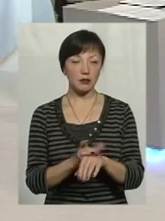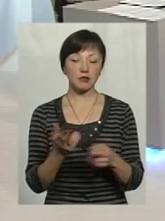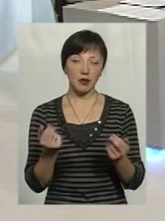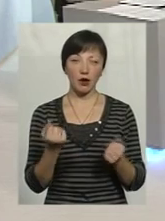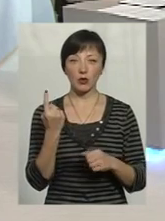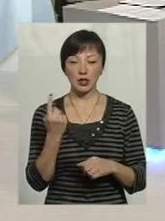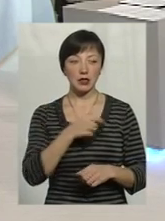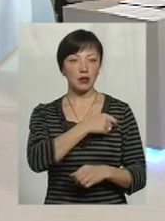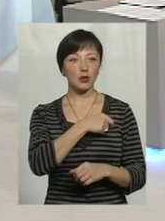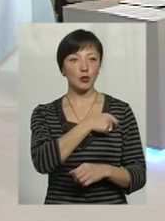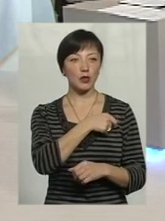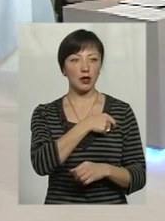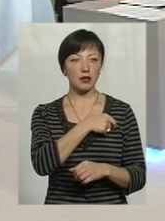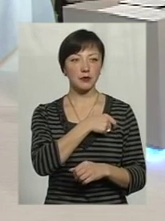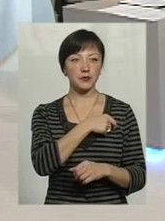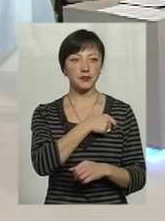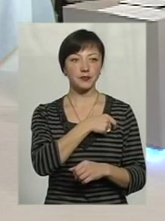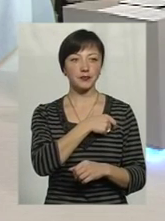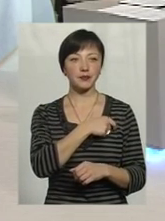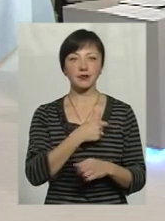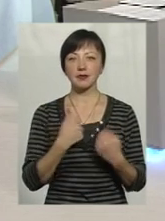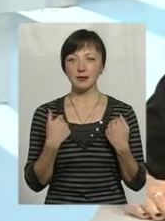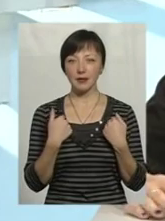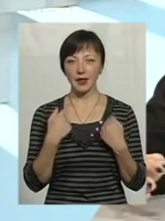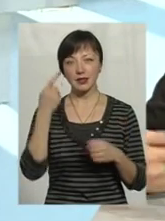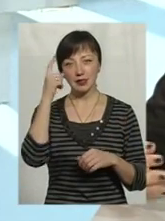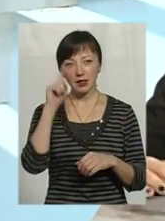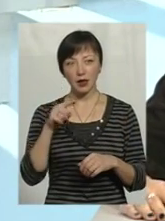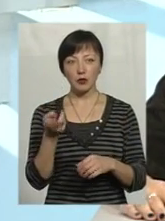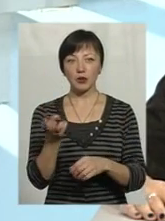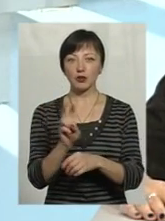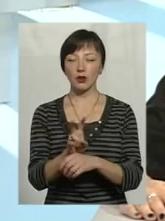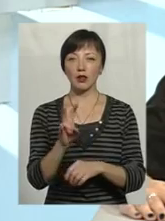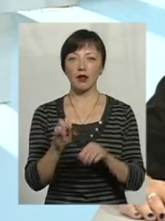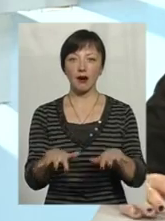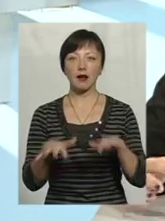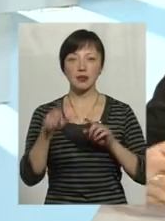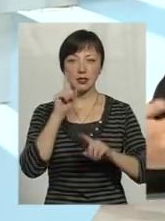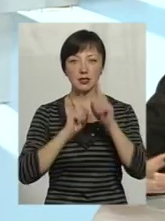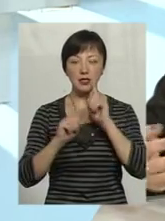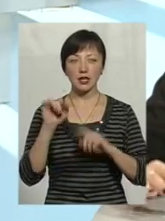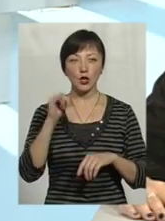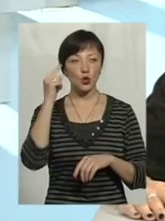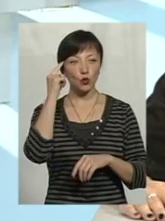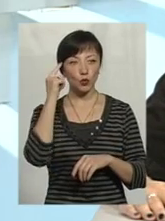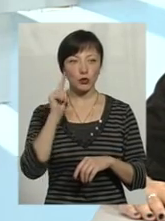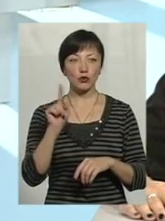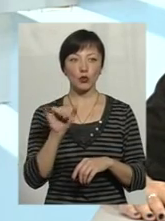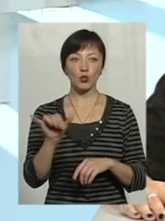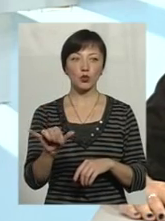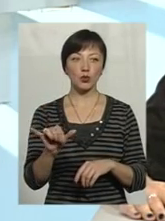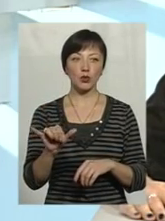один депутат, це так, я просто з внутрішньої кухні знаю, прийшовши на засідання і думаючи про те, що в